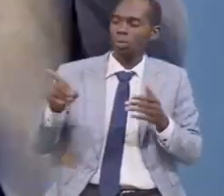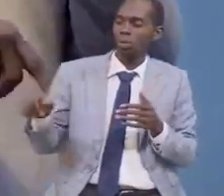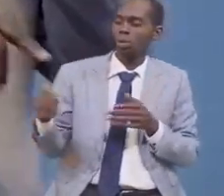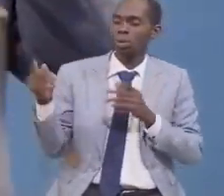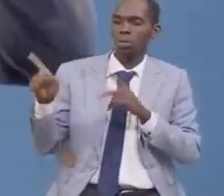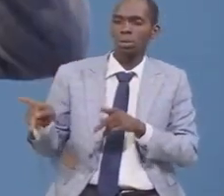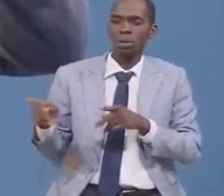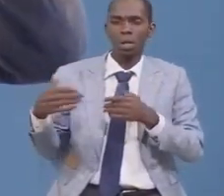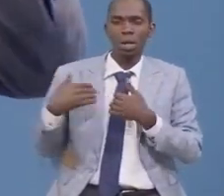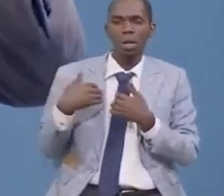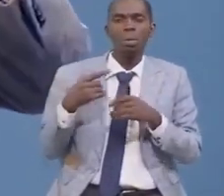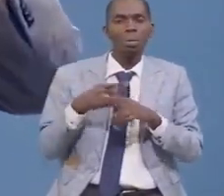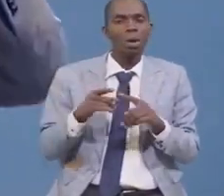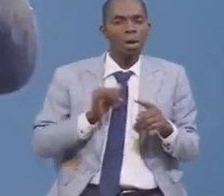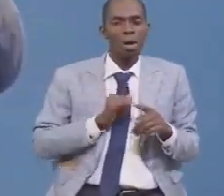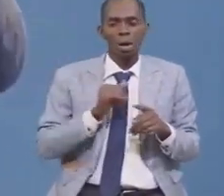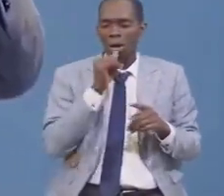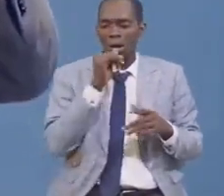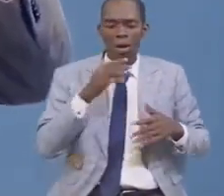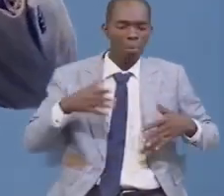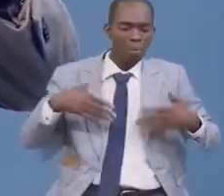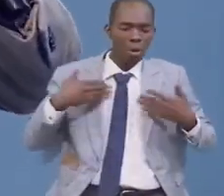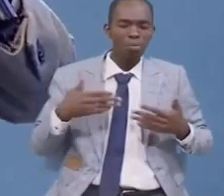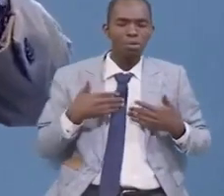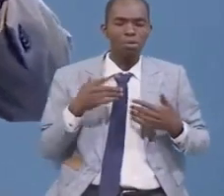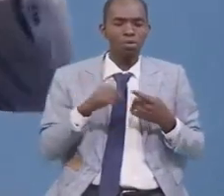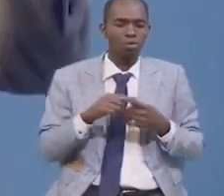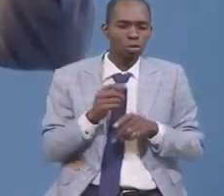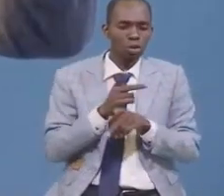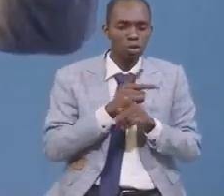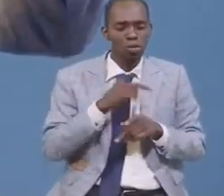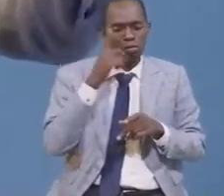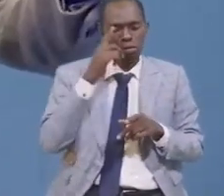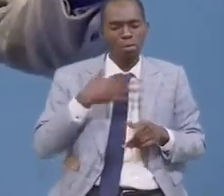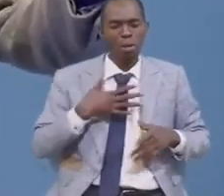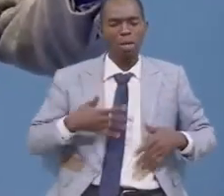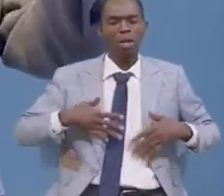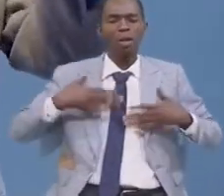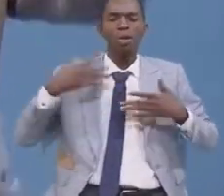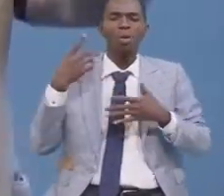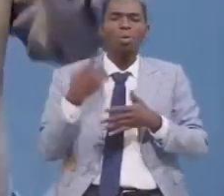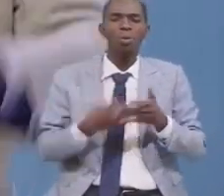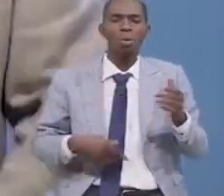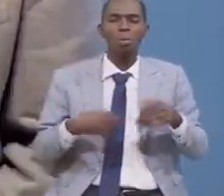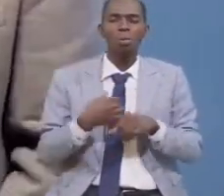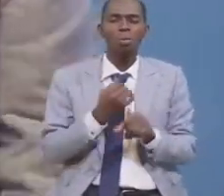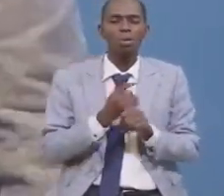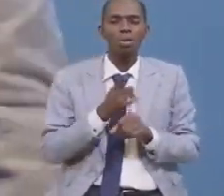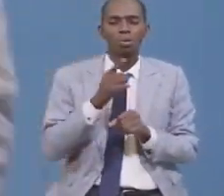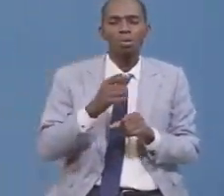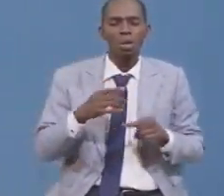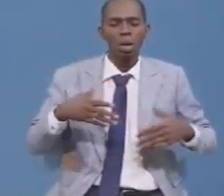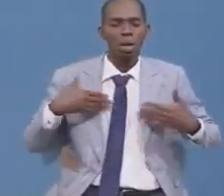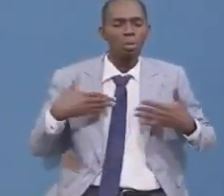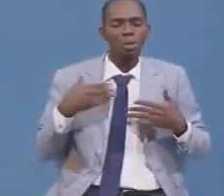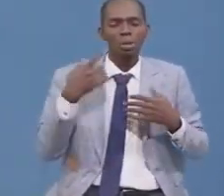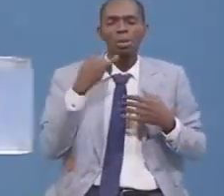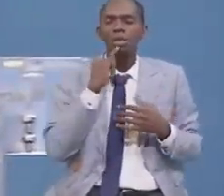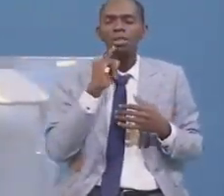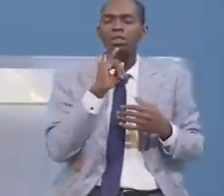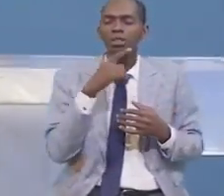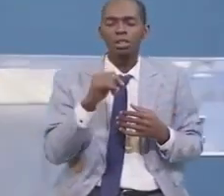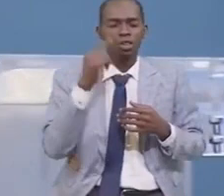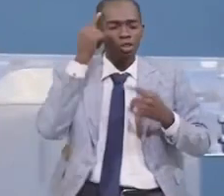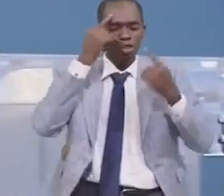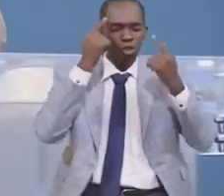But I have enough to take care of my life What makes him happy అయితే నాకు ఉన్న దాంతో The thought of his life నాకు ఉన్న దాంతో